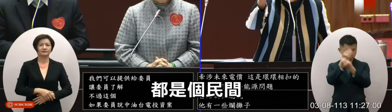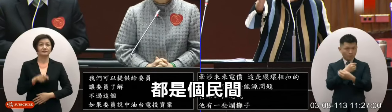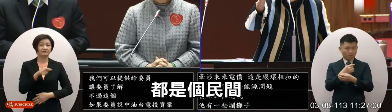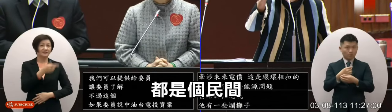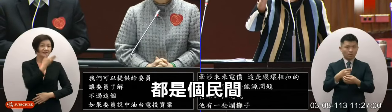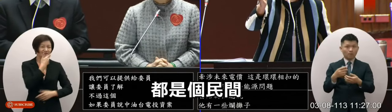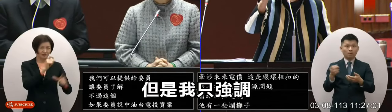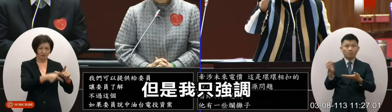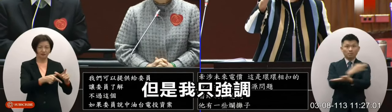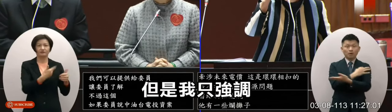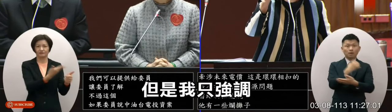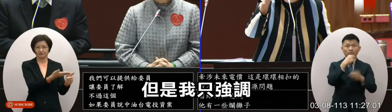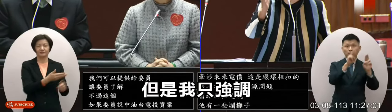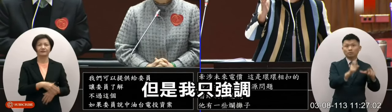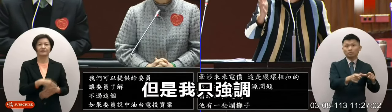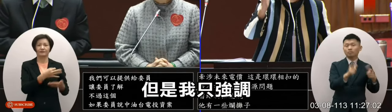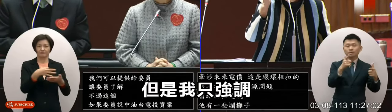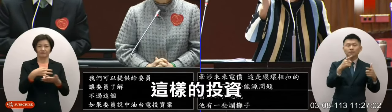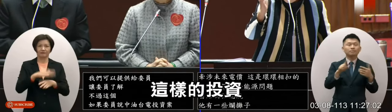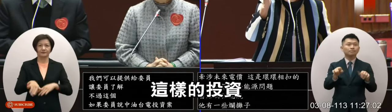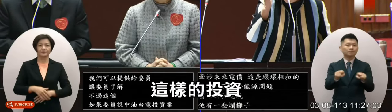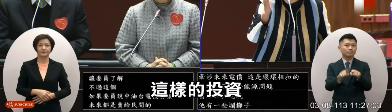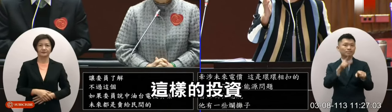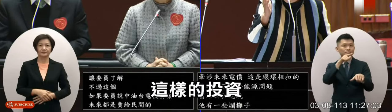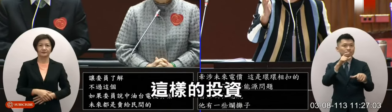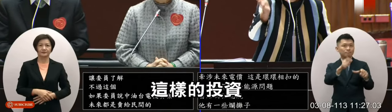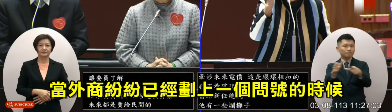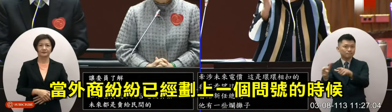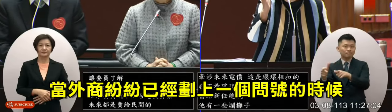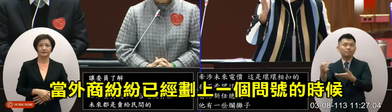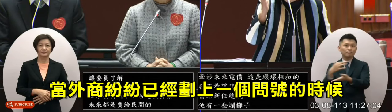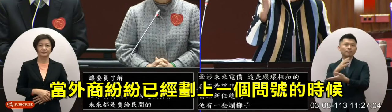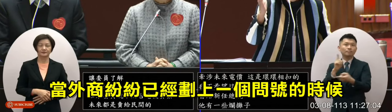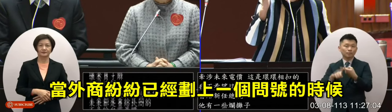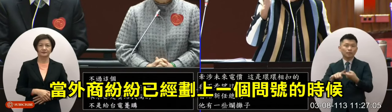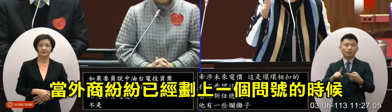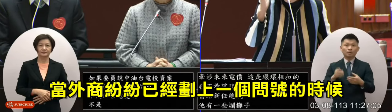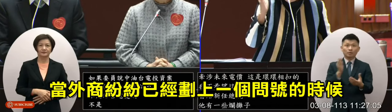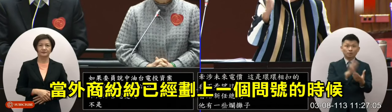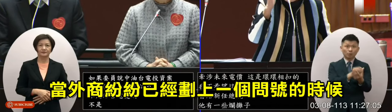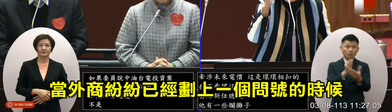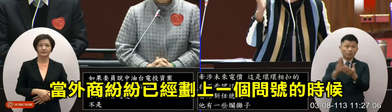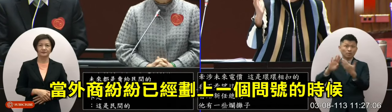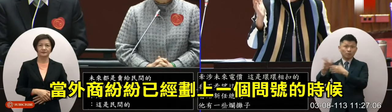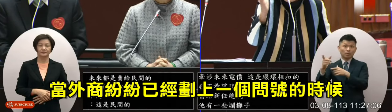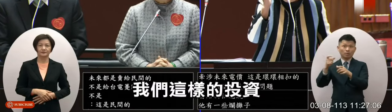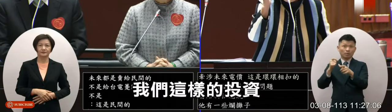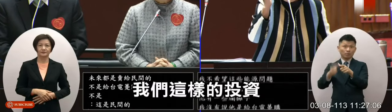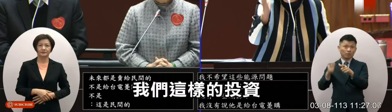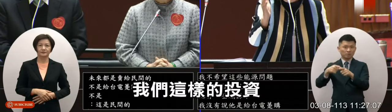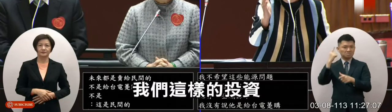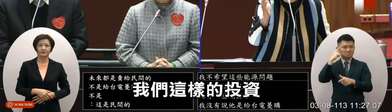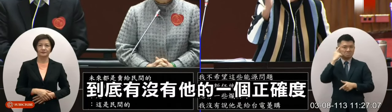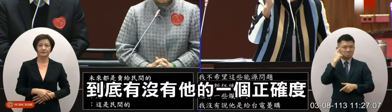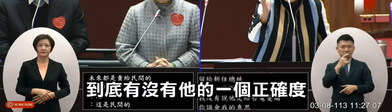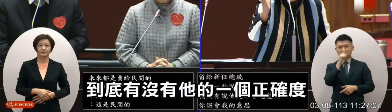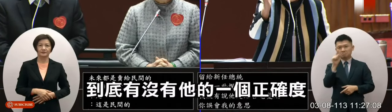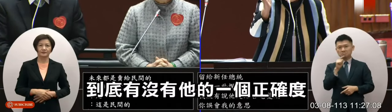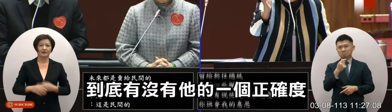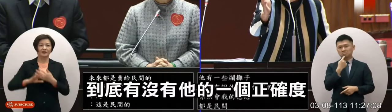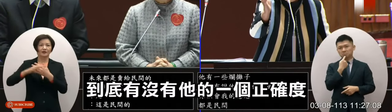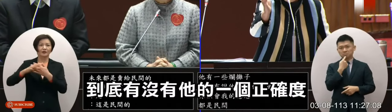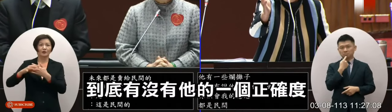思，都是的民间。但是我只强调这样的投资，当外商纷纷已经画上一个问号的时候，我们这样的投资